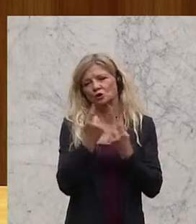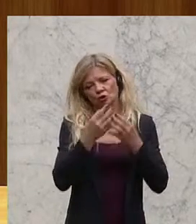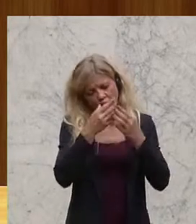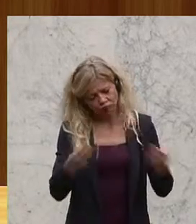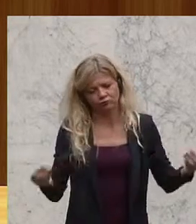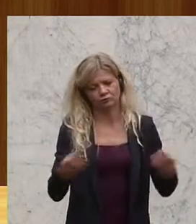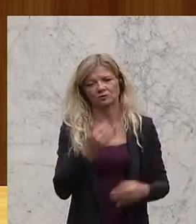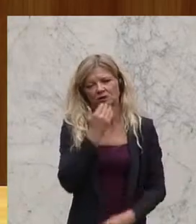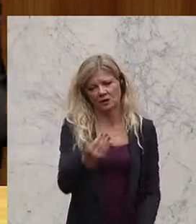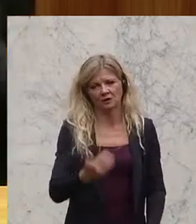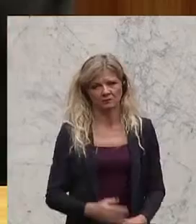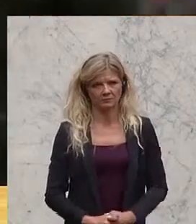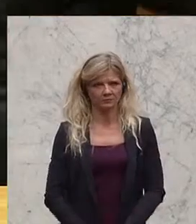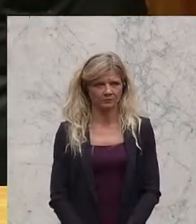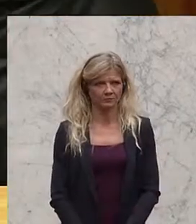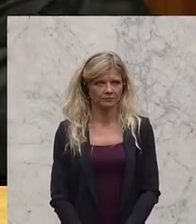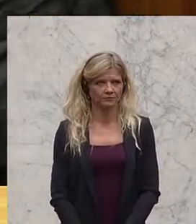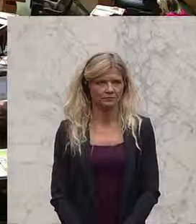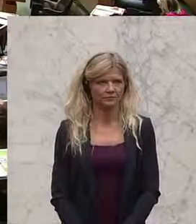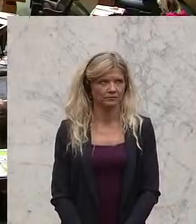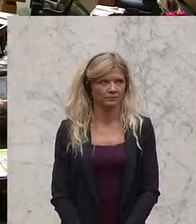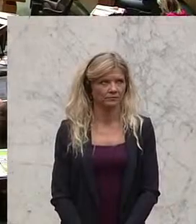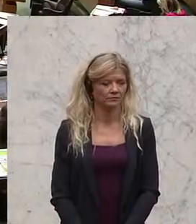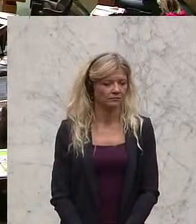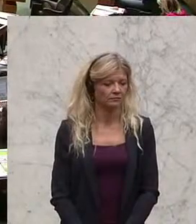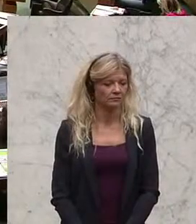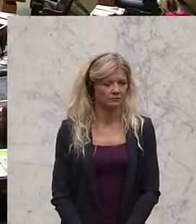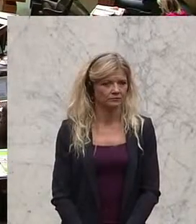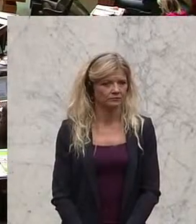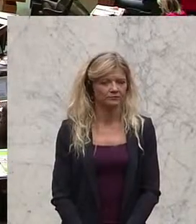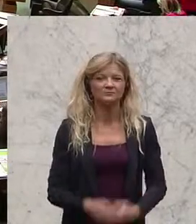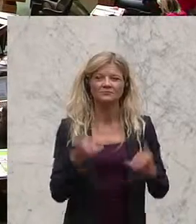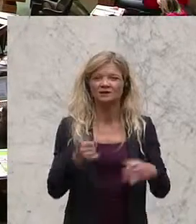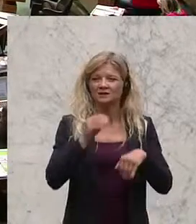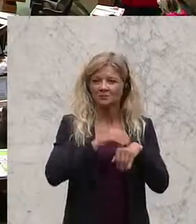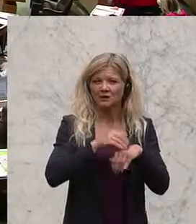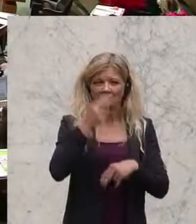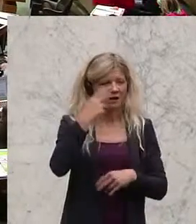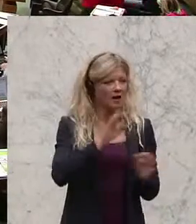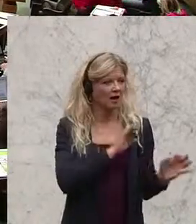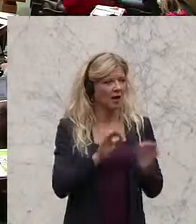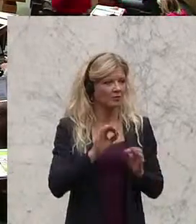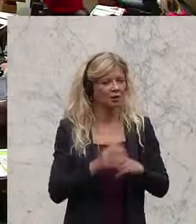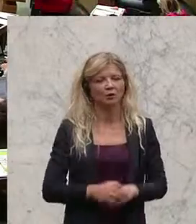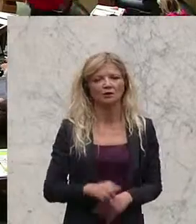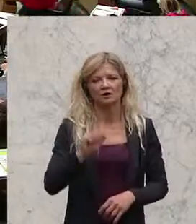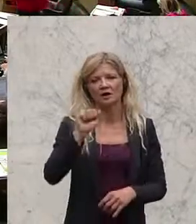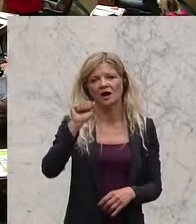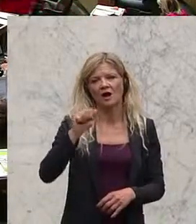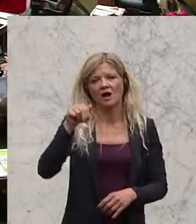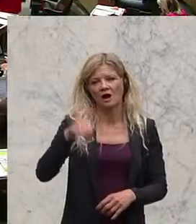Danke. Sagt Thomas Schellenberger von der FPÖ und der nächste Redner kommt von der SPÖ. Es ist Anton Heinzel.